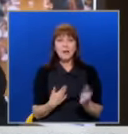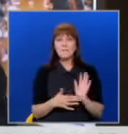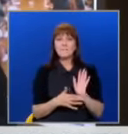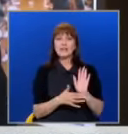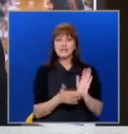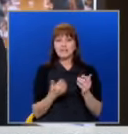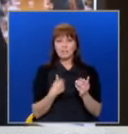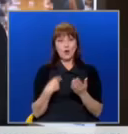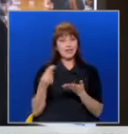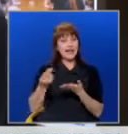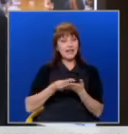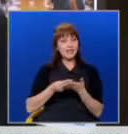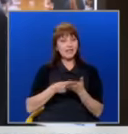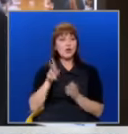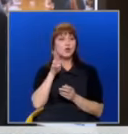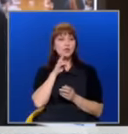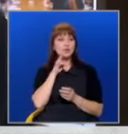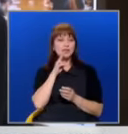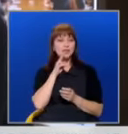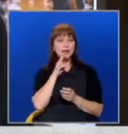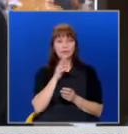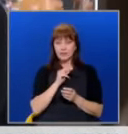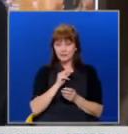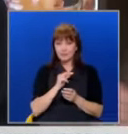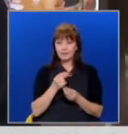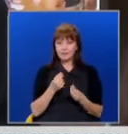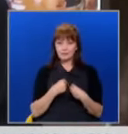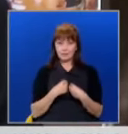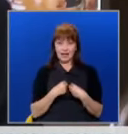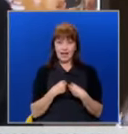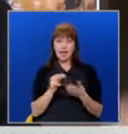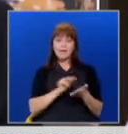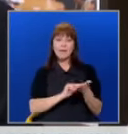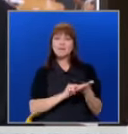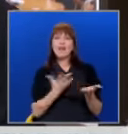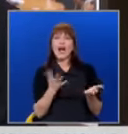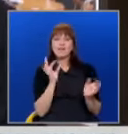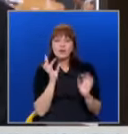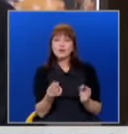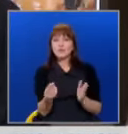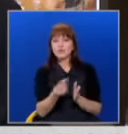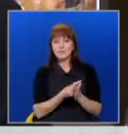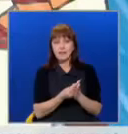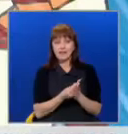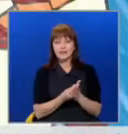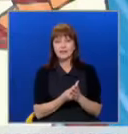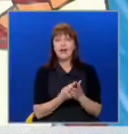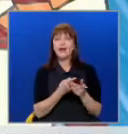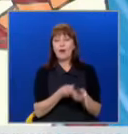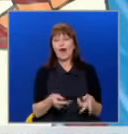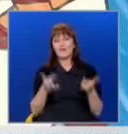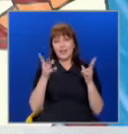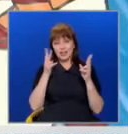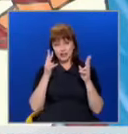рисунка. И учителя ме накара да напиша какво съм нарисувал. Тогава разбрах, че е по-добре да стана пилот.